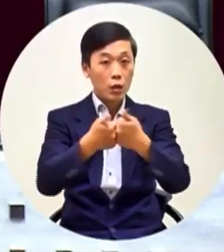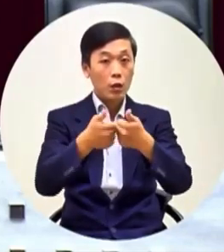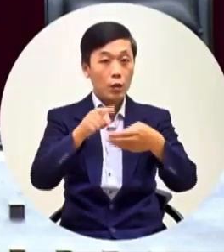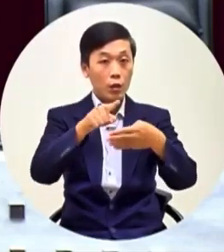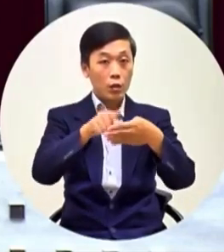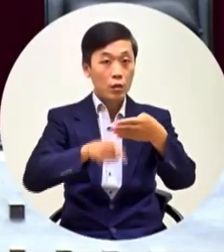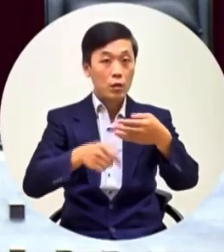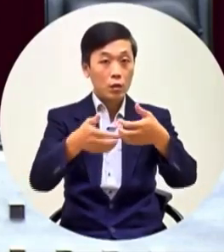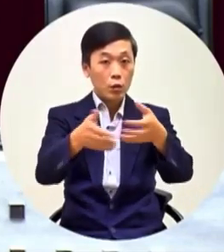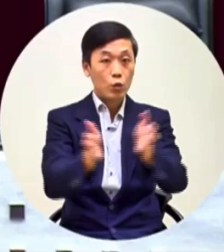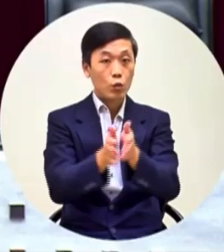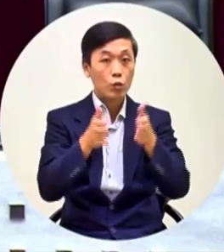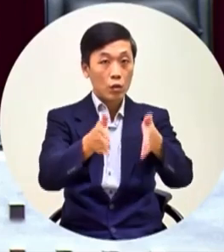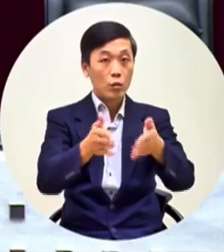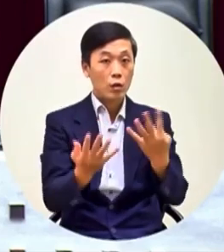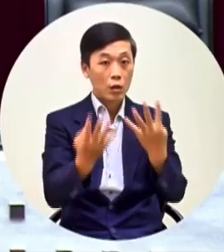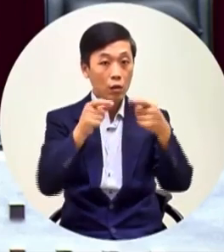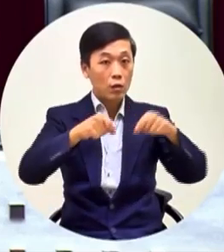草案，有没有其他意见？